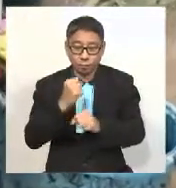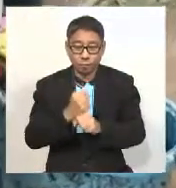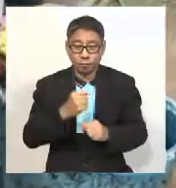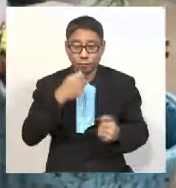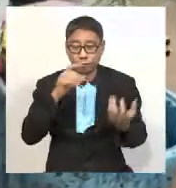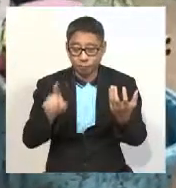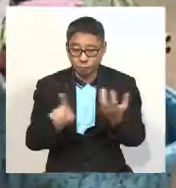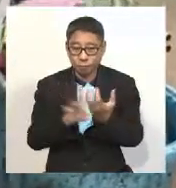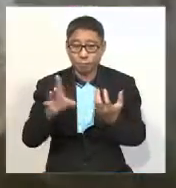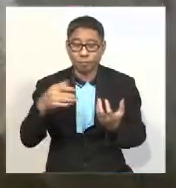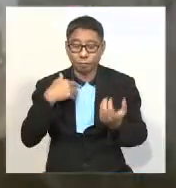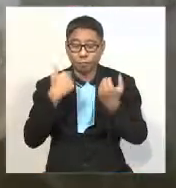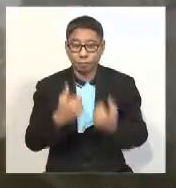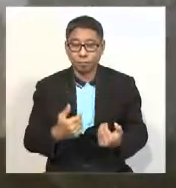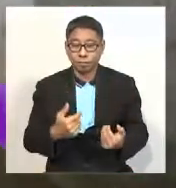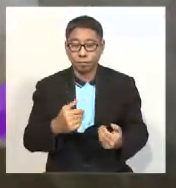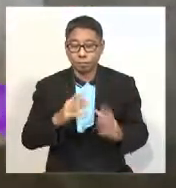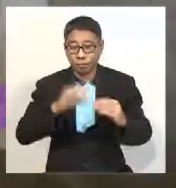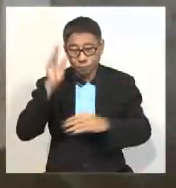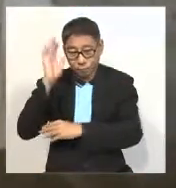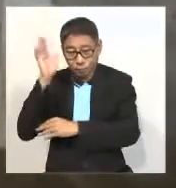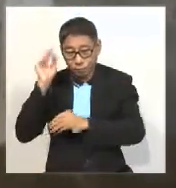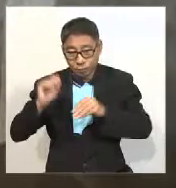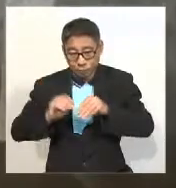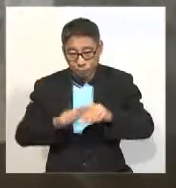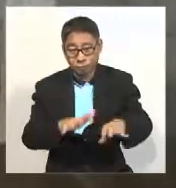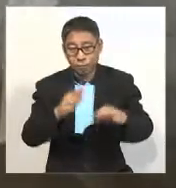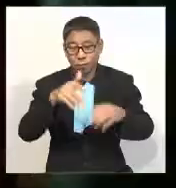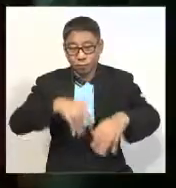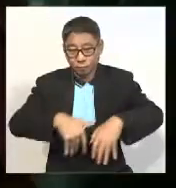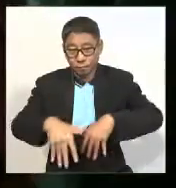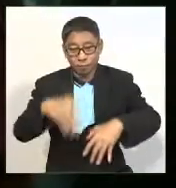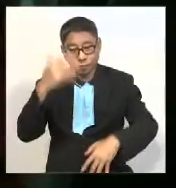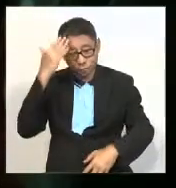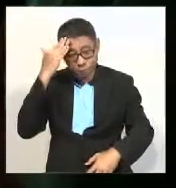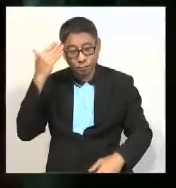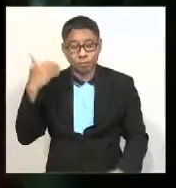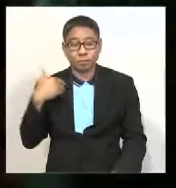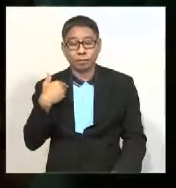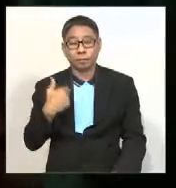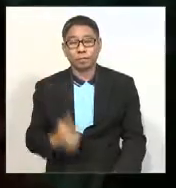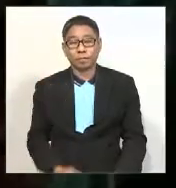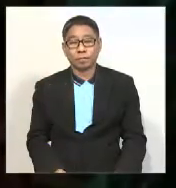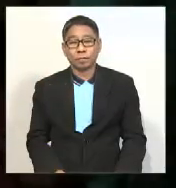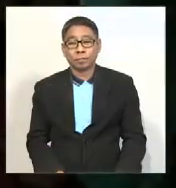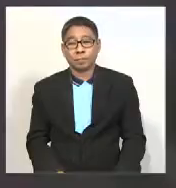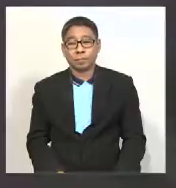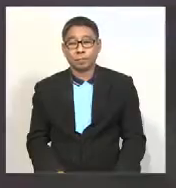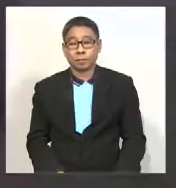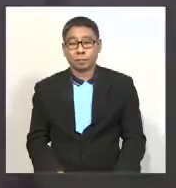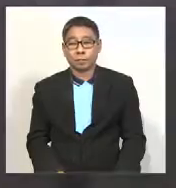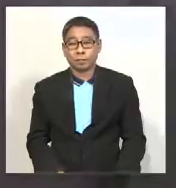างมีประสิทธิภาพโดยเฉพาะเรื่องของการประชาสัมพันธ์แจ้งข่าวให้กับประชาชนได้รับทราบค่ะ